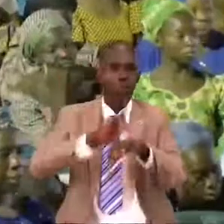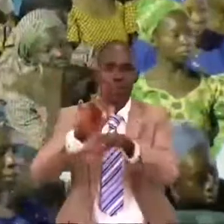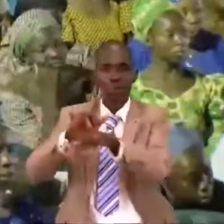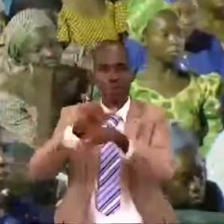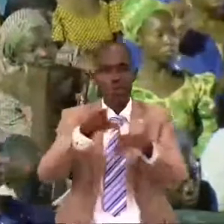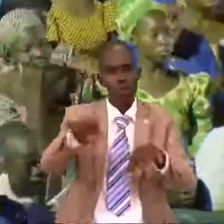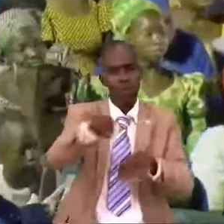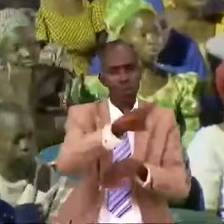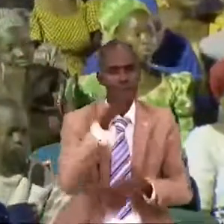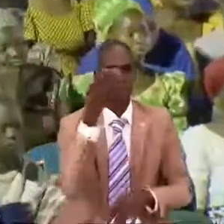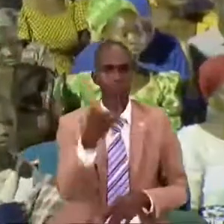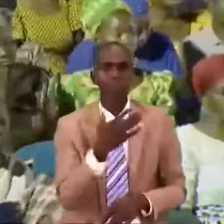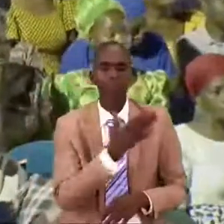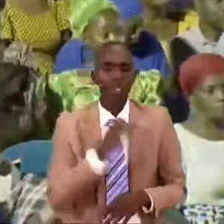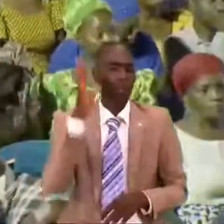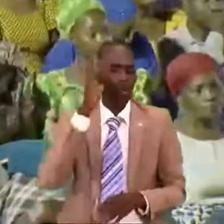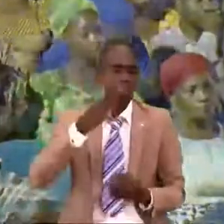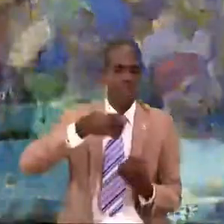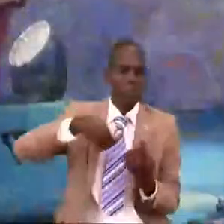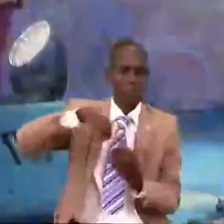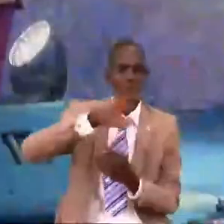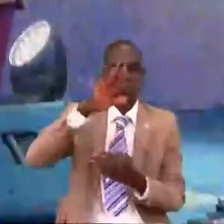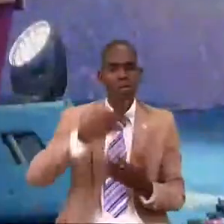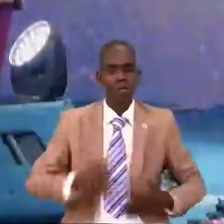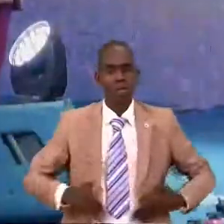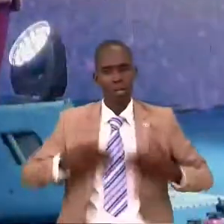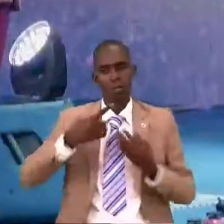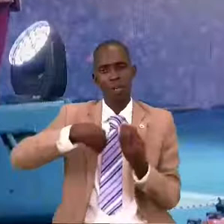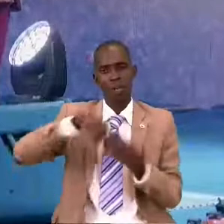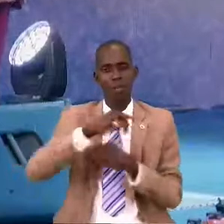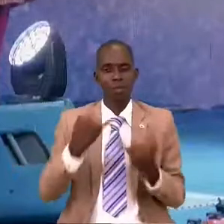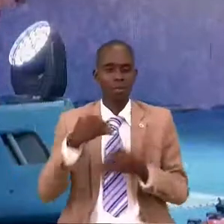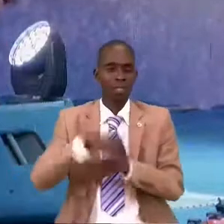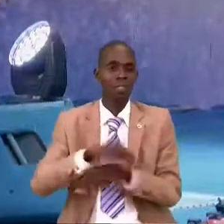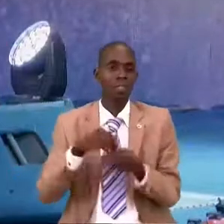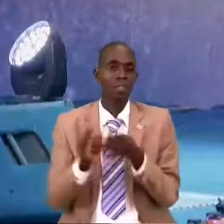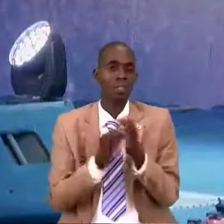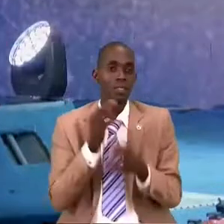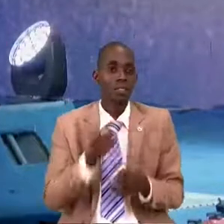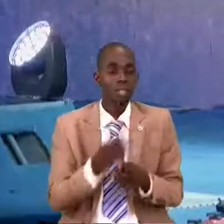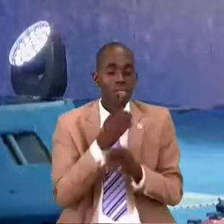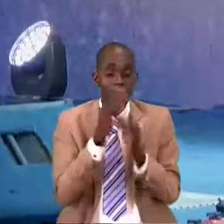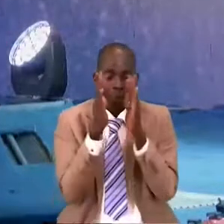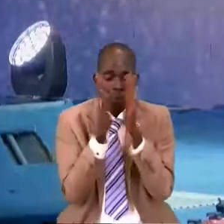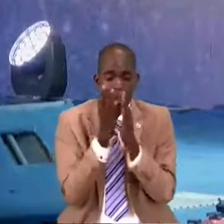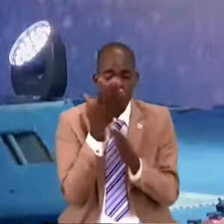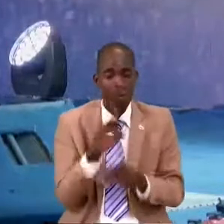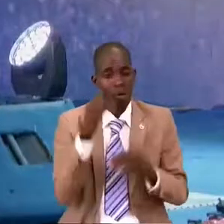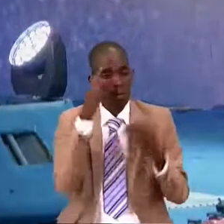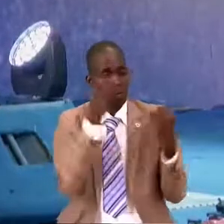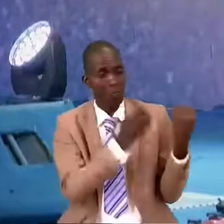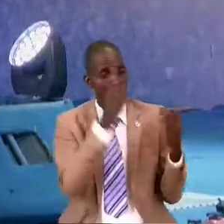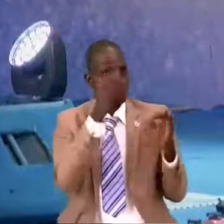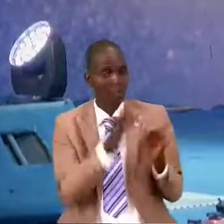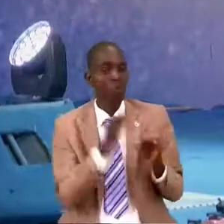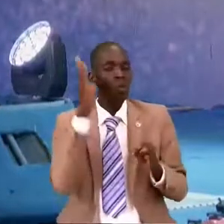Jésus. La prière de la foi sauvera le malade. Et le Seigneur le relèvera. Et s'il a commis